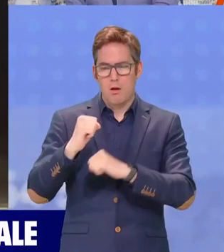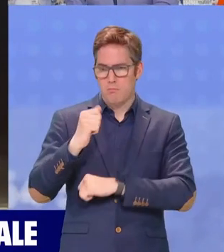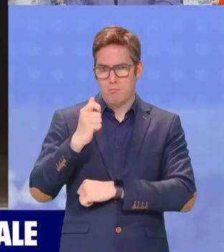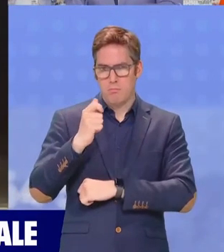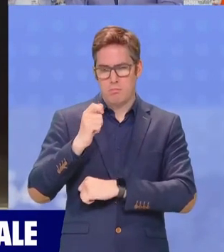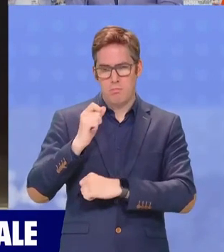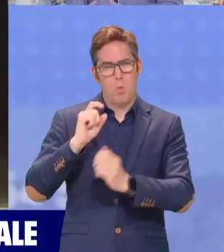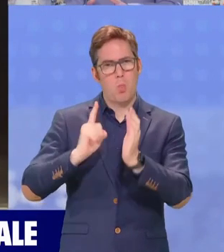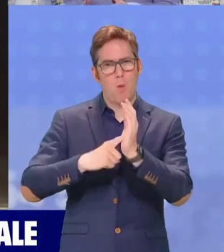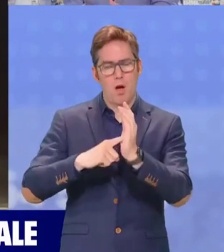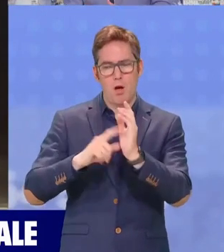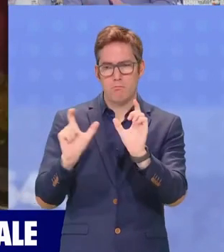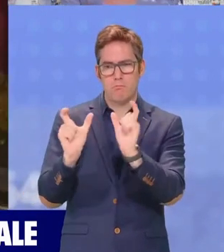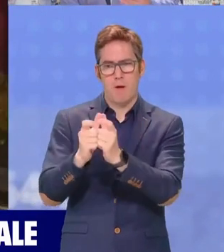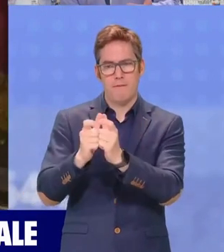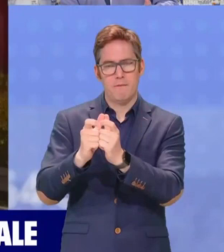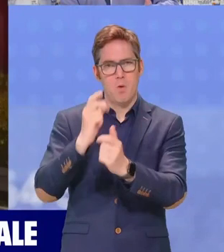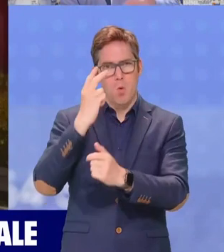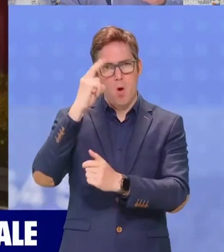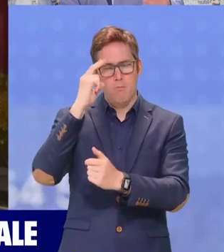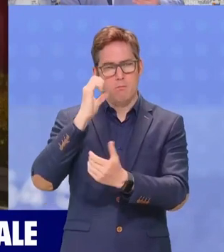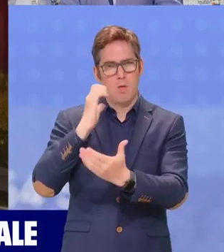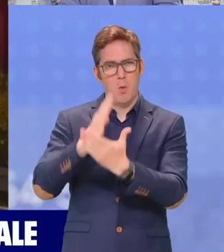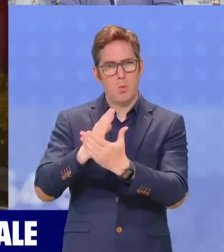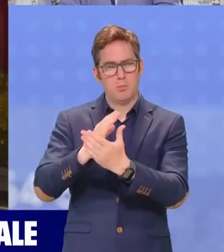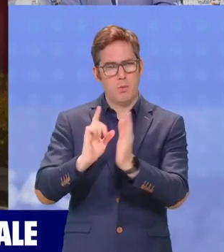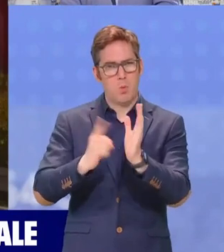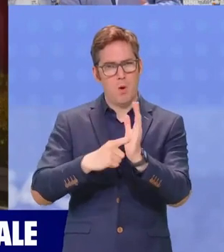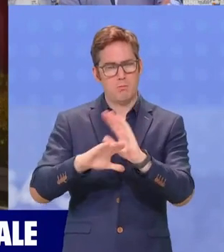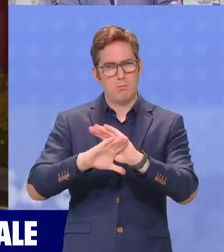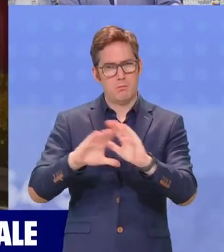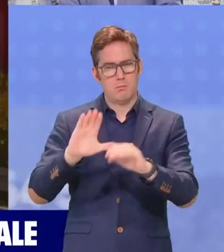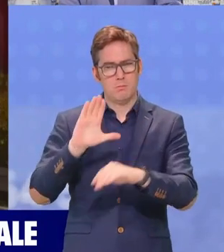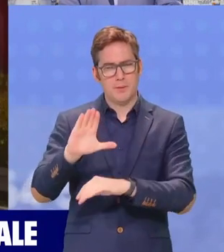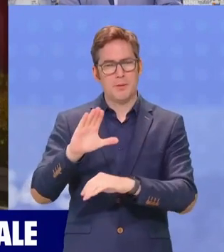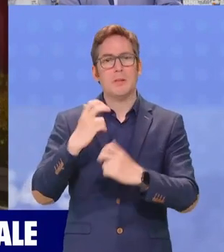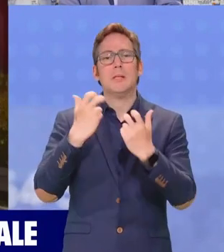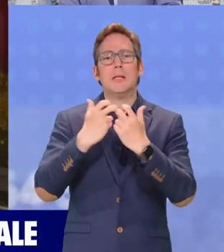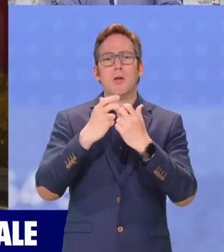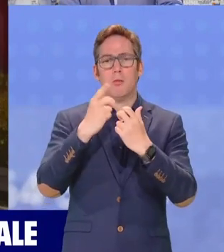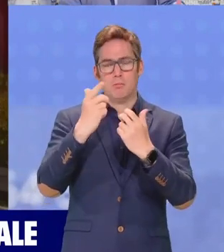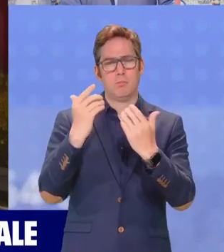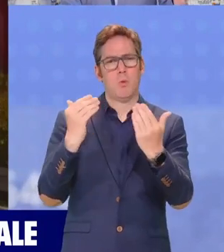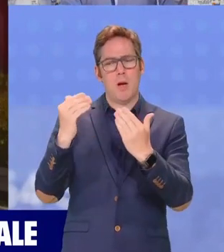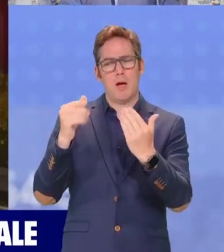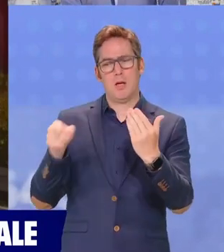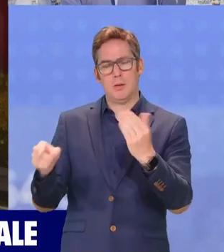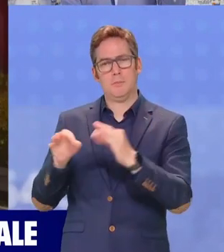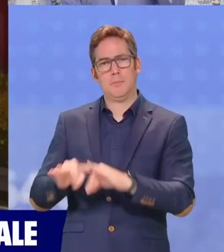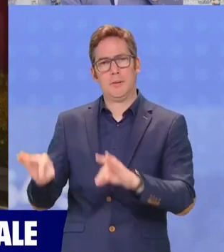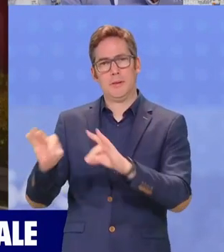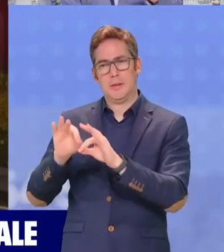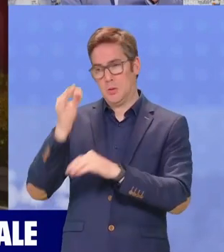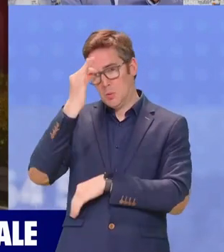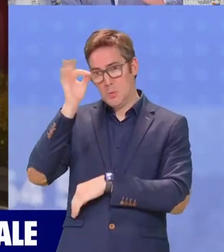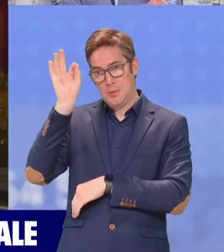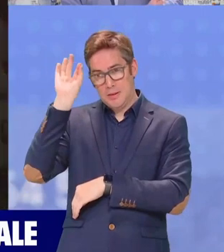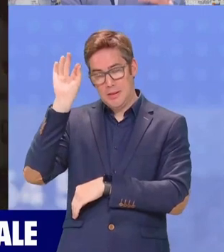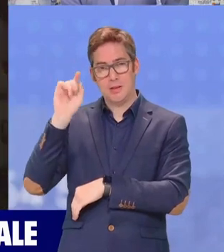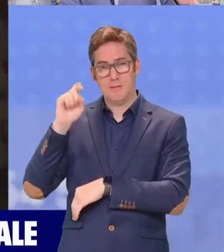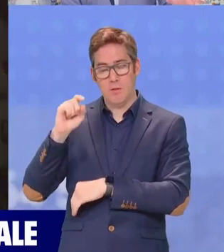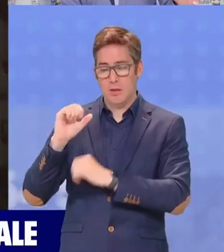européen voilà si par exemple pour vous donner un exemple il avait été en Tunisie à ce moment là c'est le traité